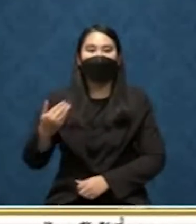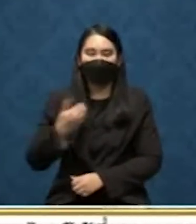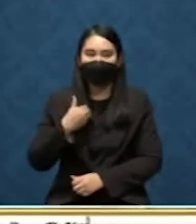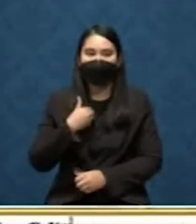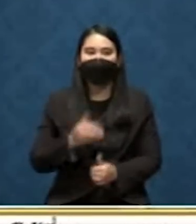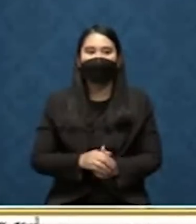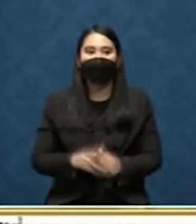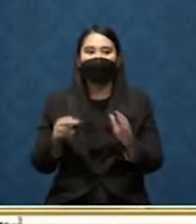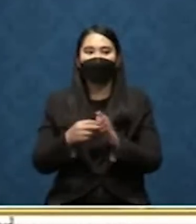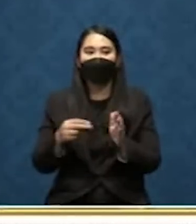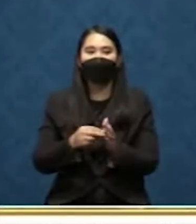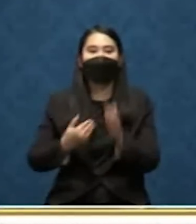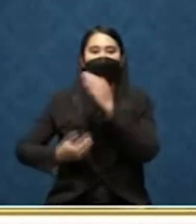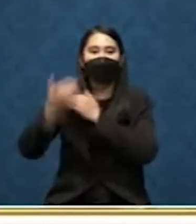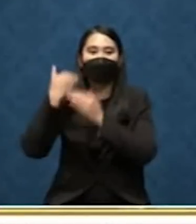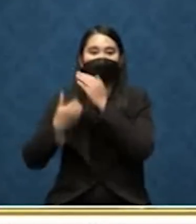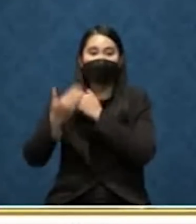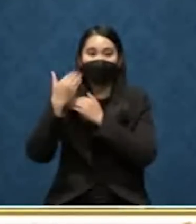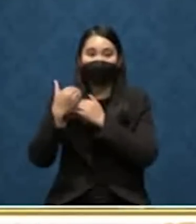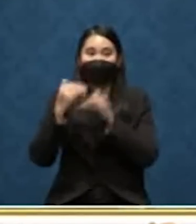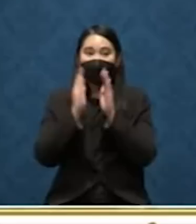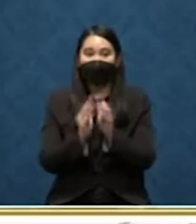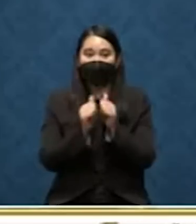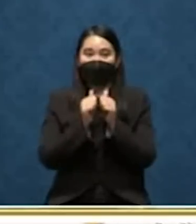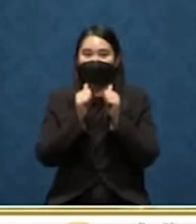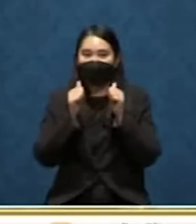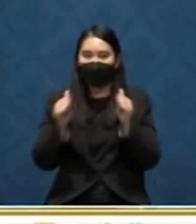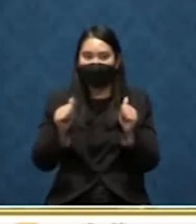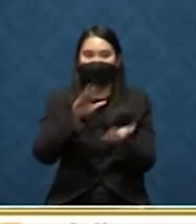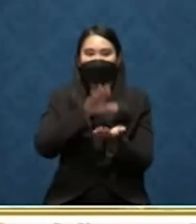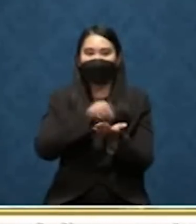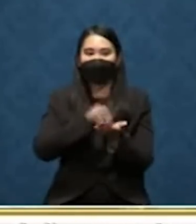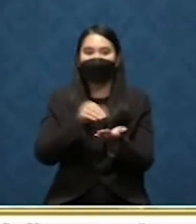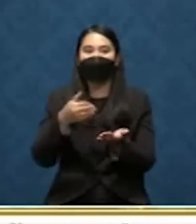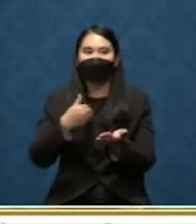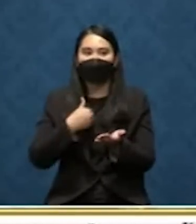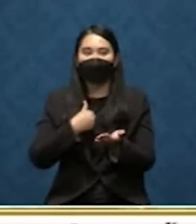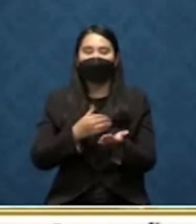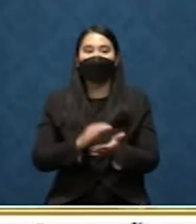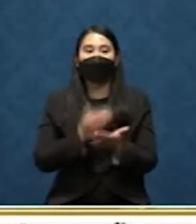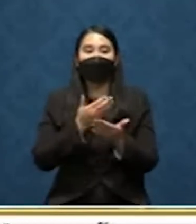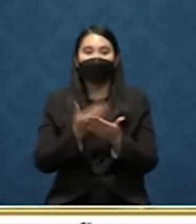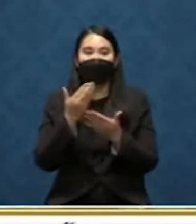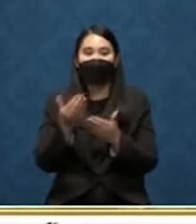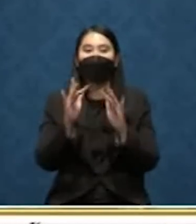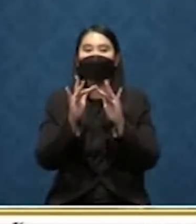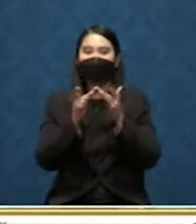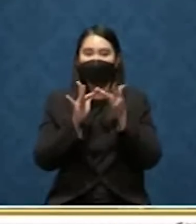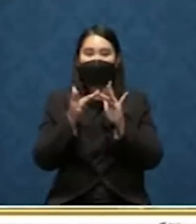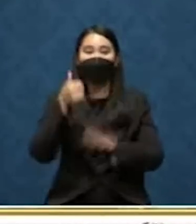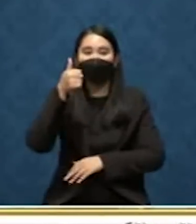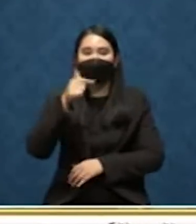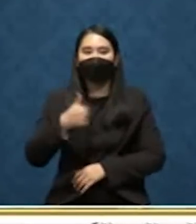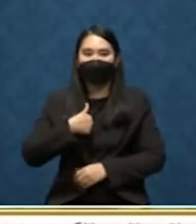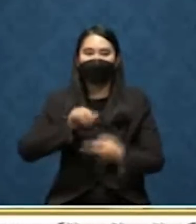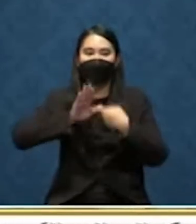็นหนังสือที่รวบรวมประวัติของบุคคลที่มีผลงานดีเด่นซึ่งมีสั่งให้ซือกันได้ใทางอิเตอเ็ผม